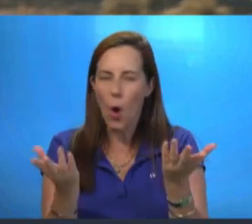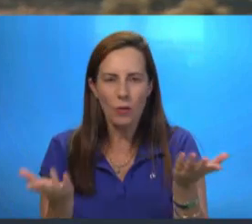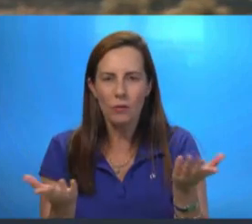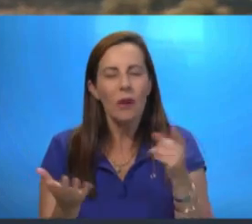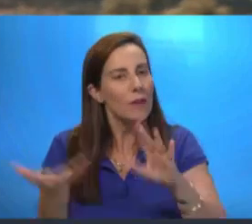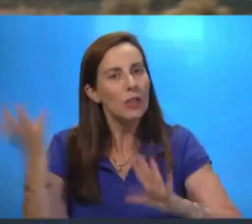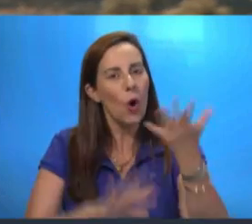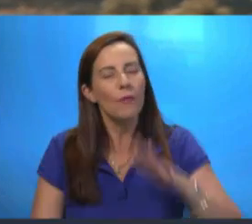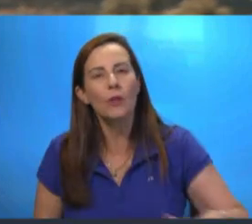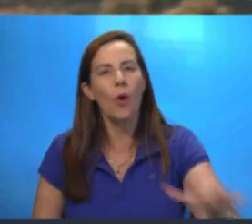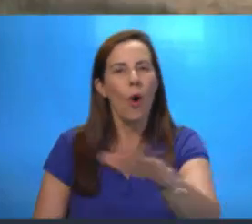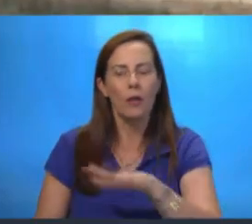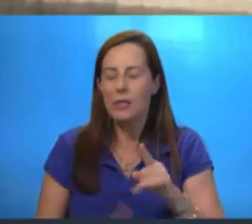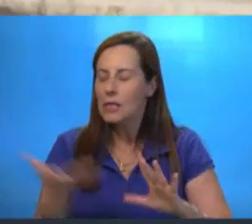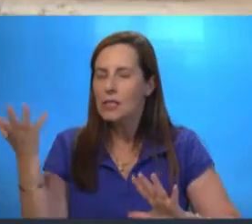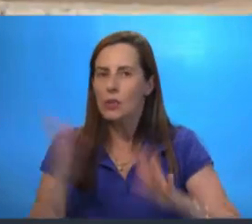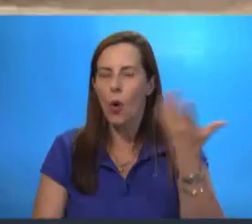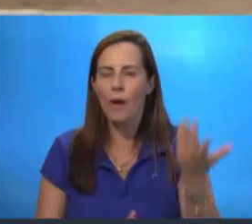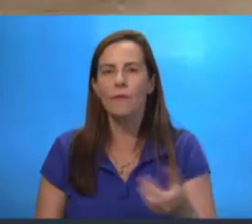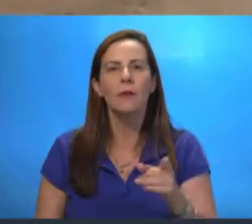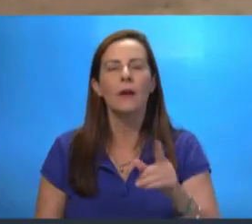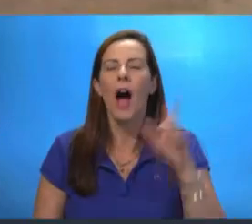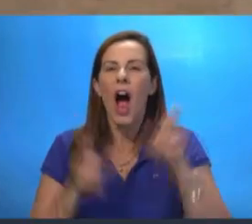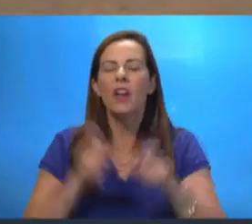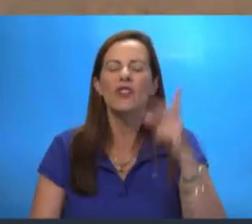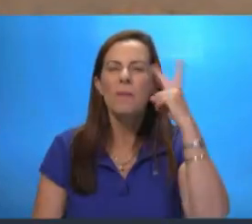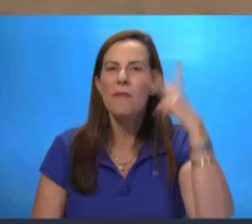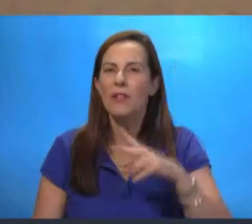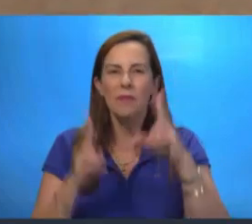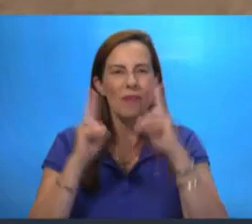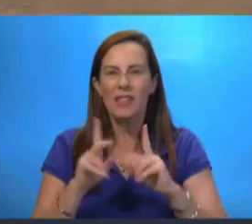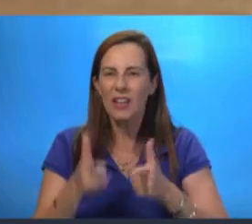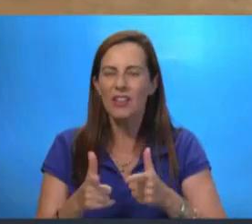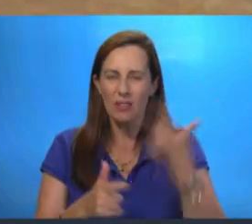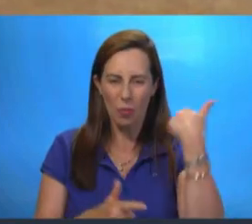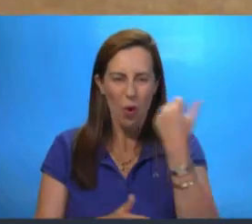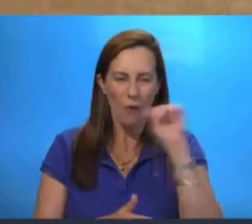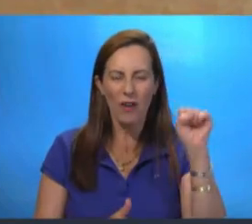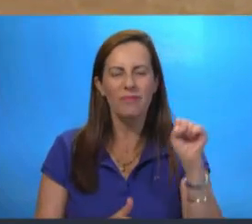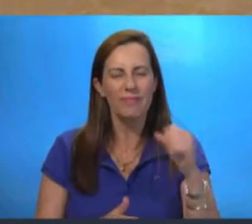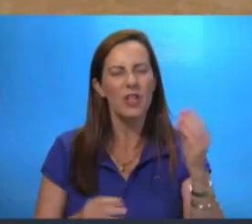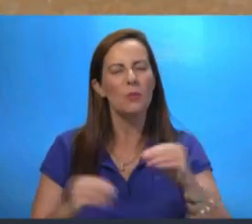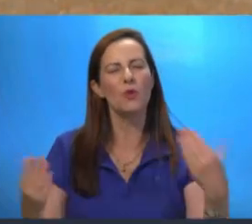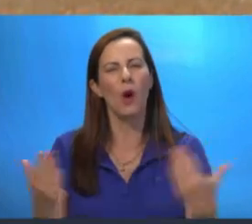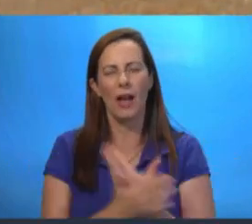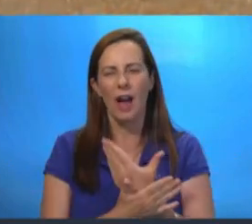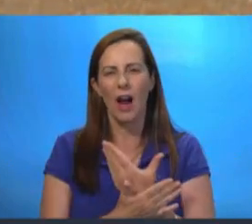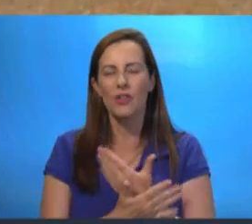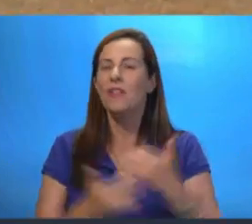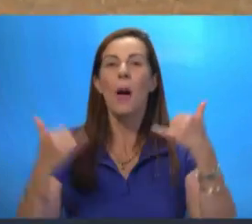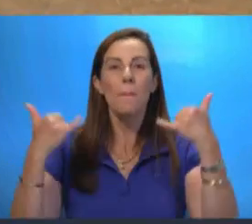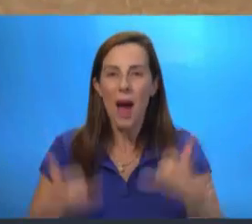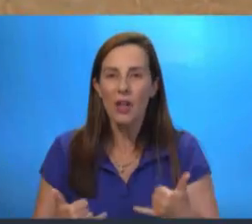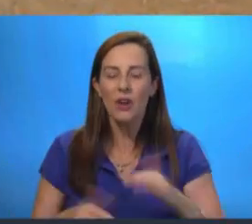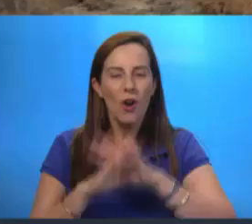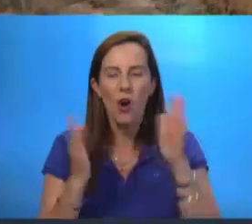ושורף לנו את כל היבול, זה שורף בלב. תושבי עוטף עזה מבינים שהפסקת האש שהופרה אתמול יצרה משוואה חדשה. מעכשיו כל אירוע